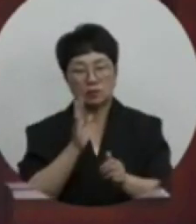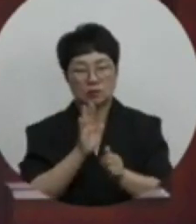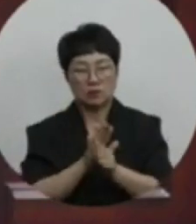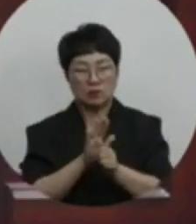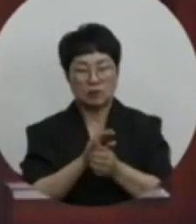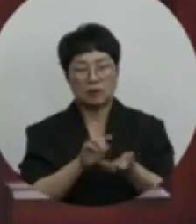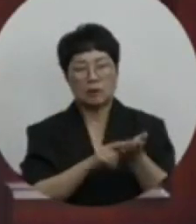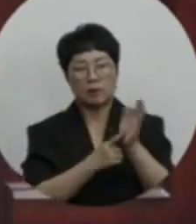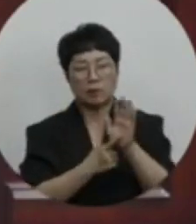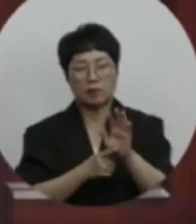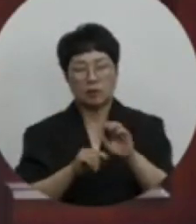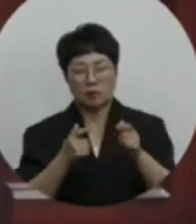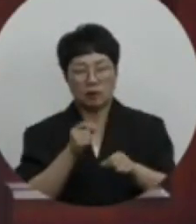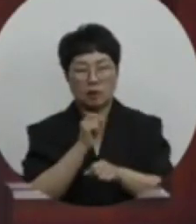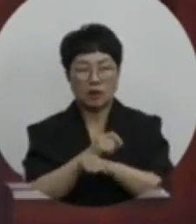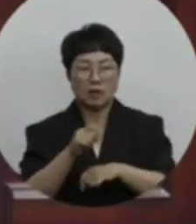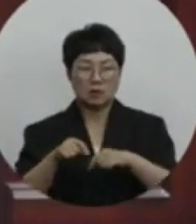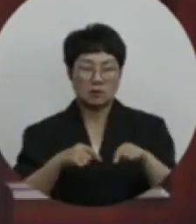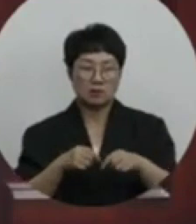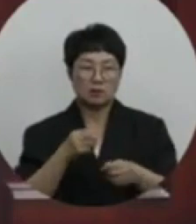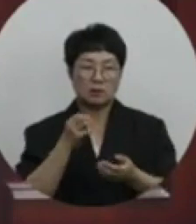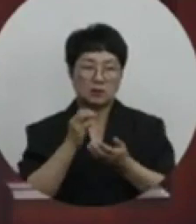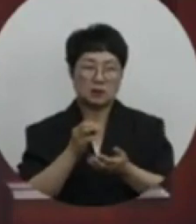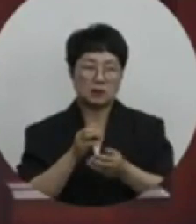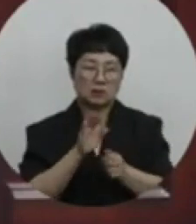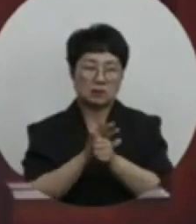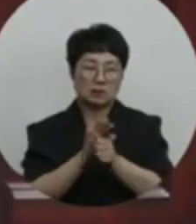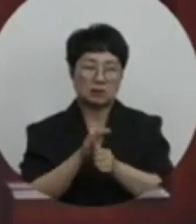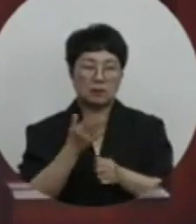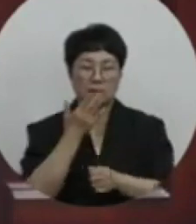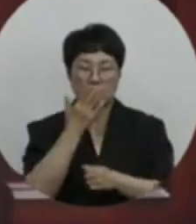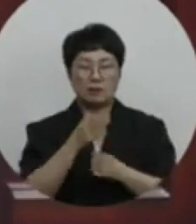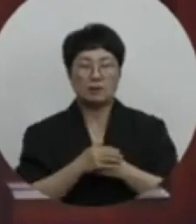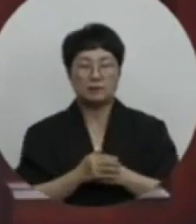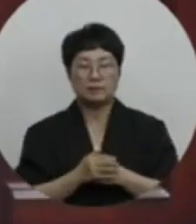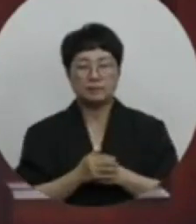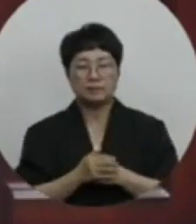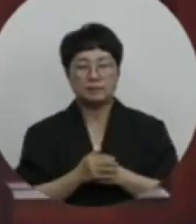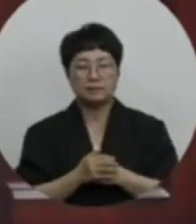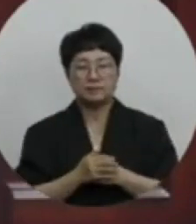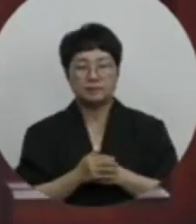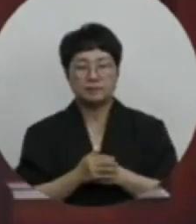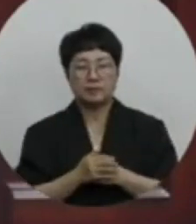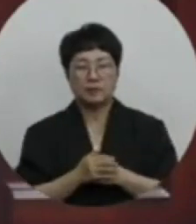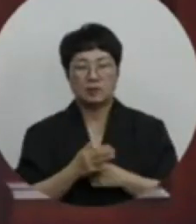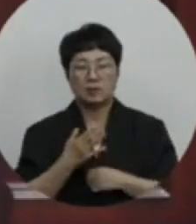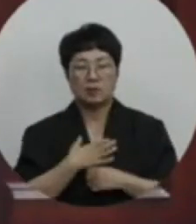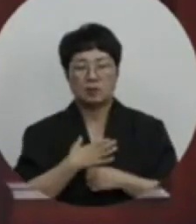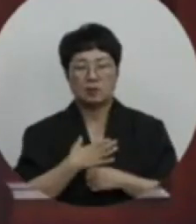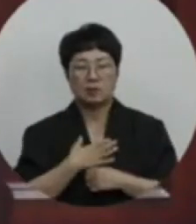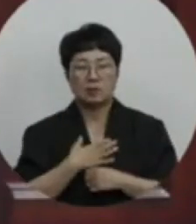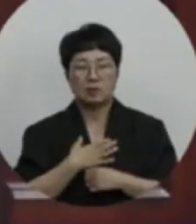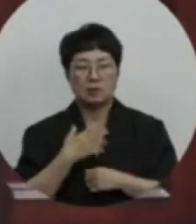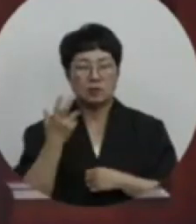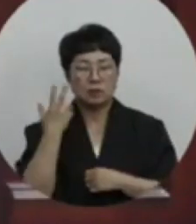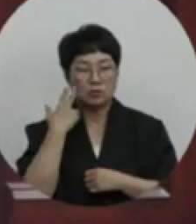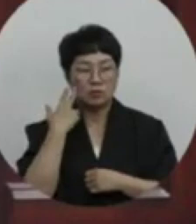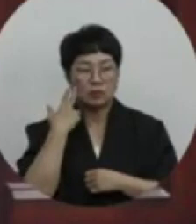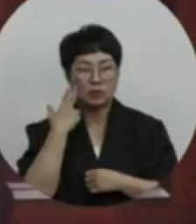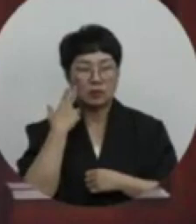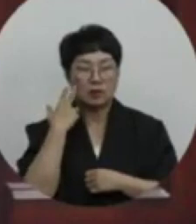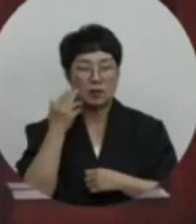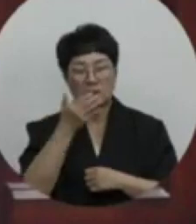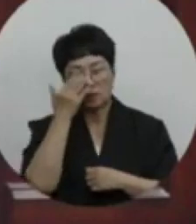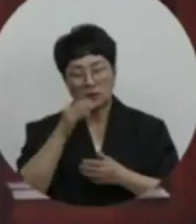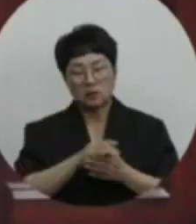지정되면 여러 행정적, 재정적 지원을 받을 수 있다고 합니다. 이에 저는 우리 여주시가 청년